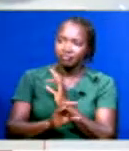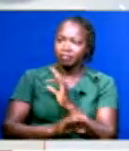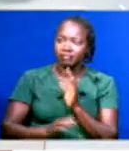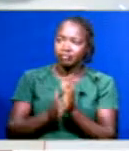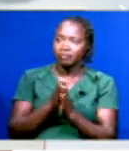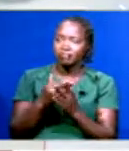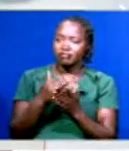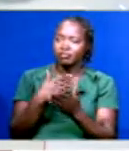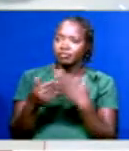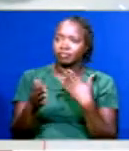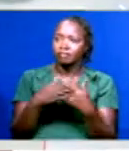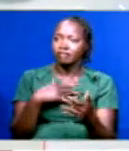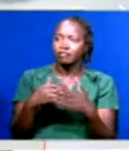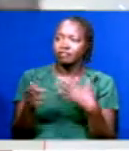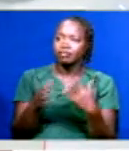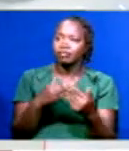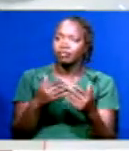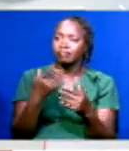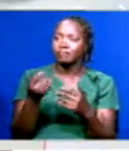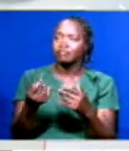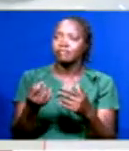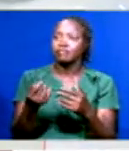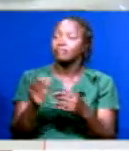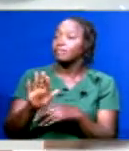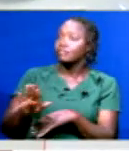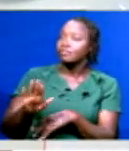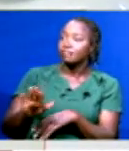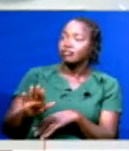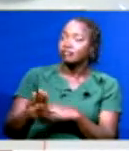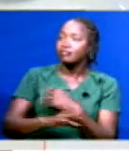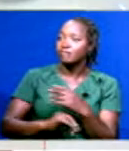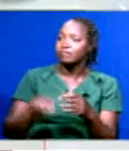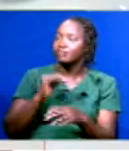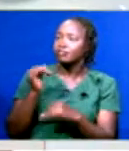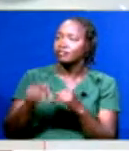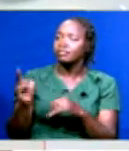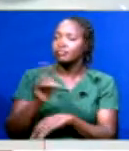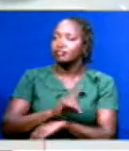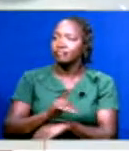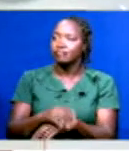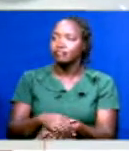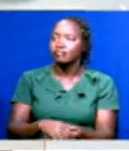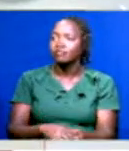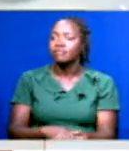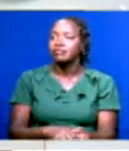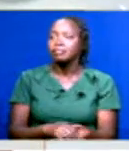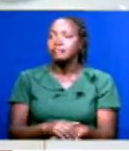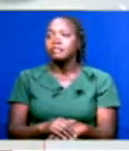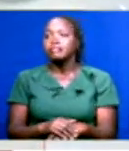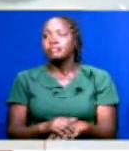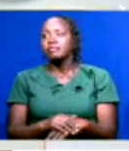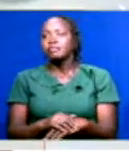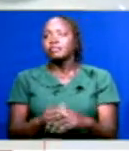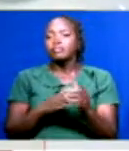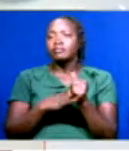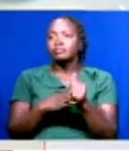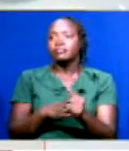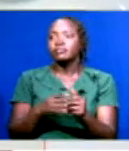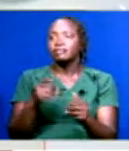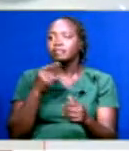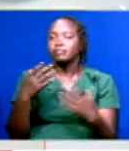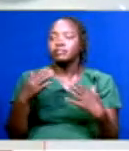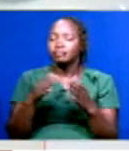nothing. The little that was remaining waliiba siku za mwisho. Na hawa ndio walikuwa naongoza kusema watu ni